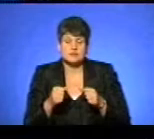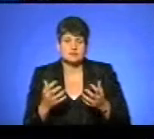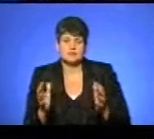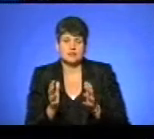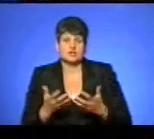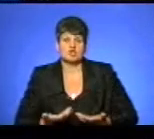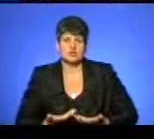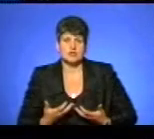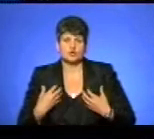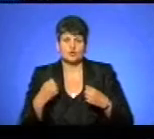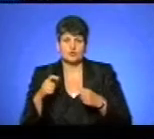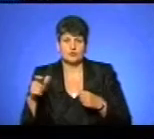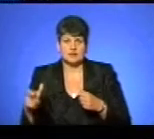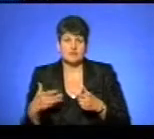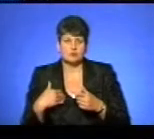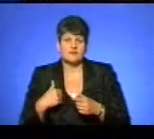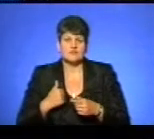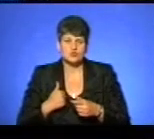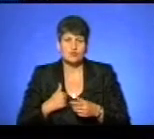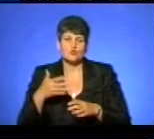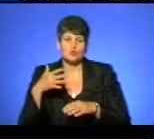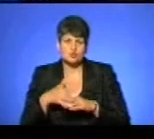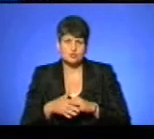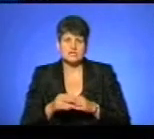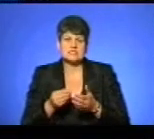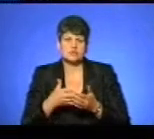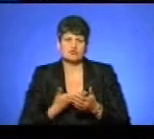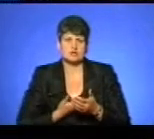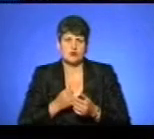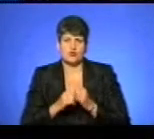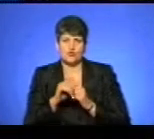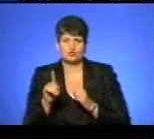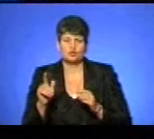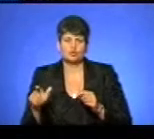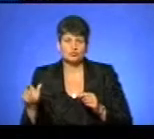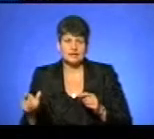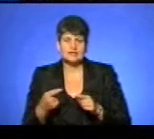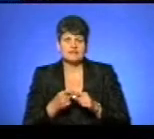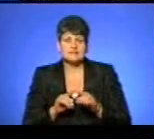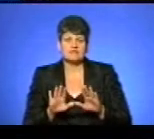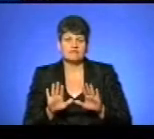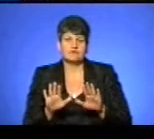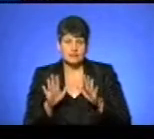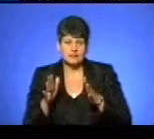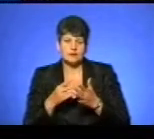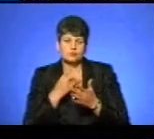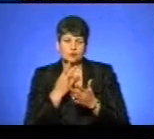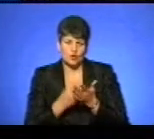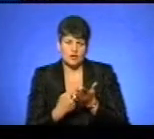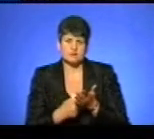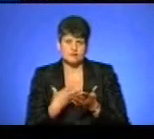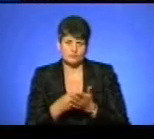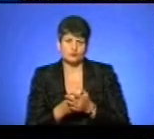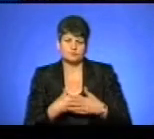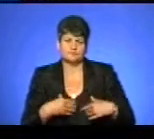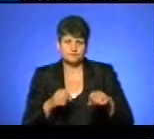людей, бо ми, військові, як ні то розуміємо ціну життя кожної людини. В випадках люди доводять свою єдність не на словах, а на ділі. Адже